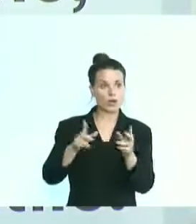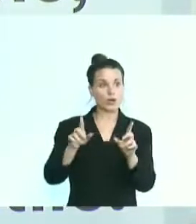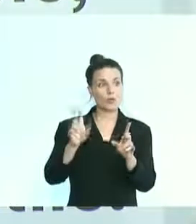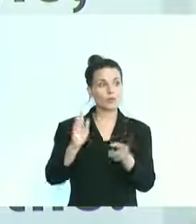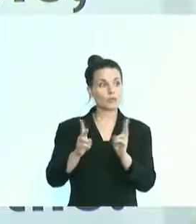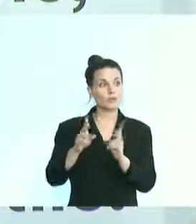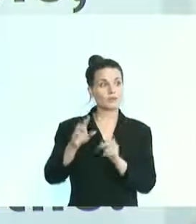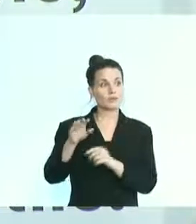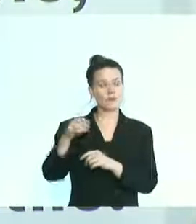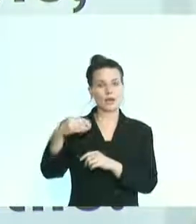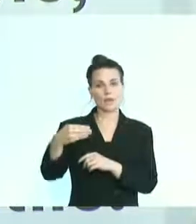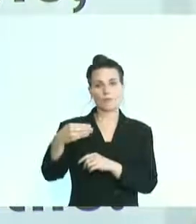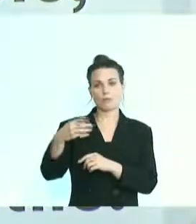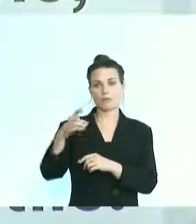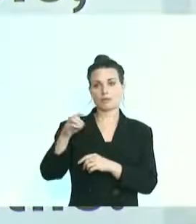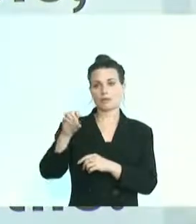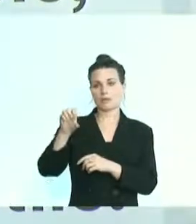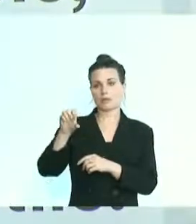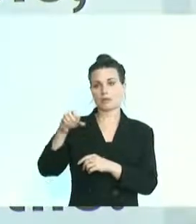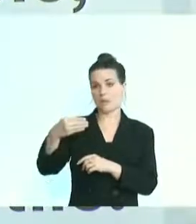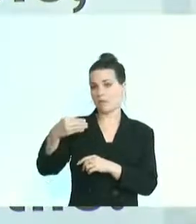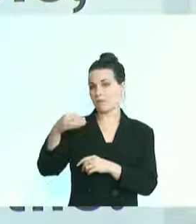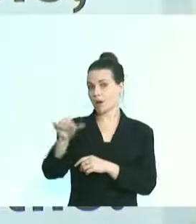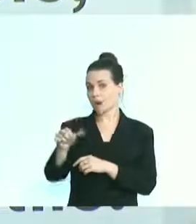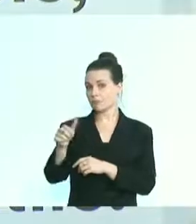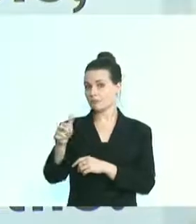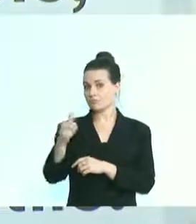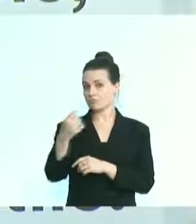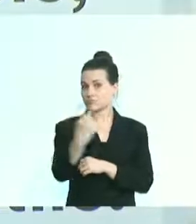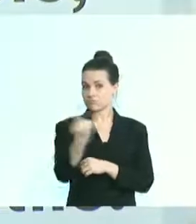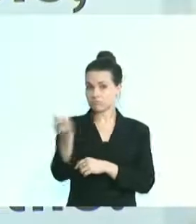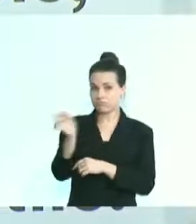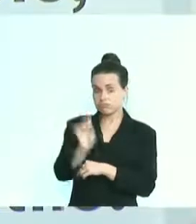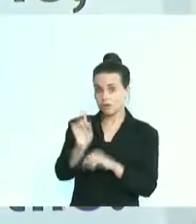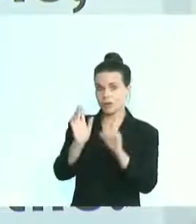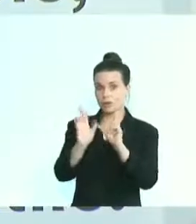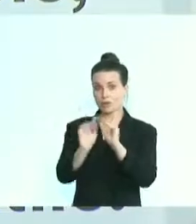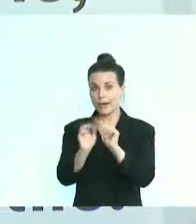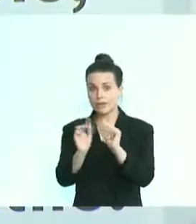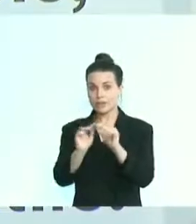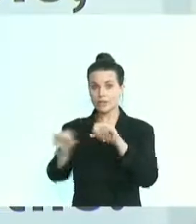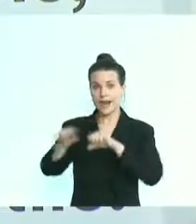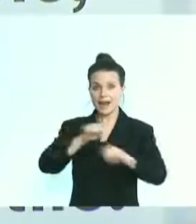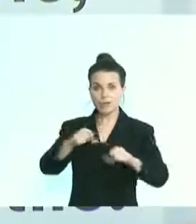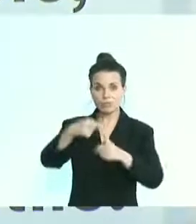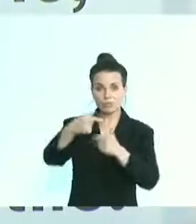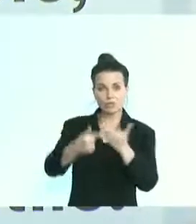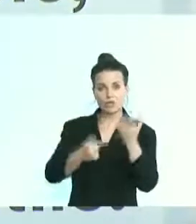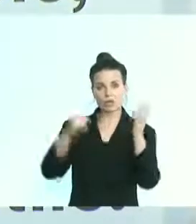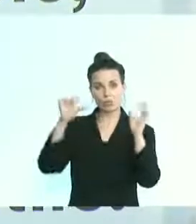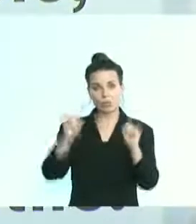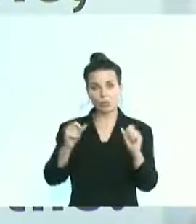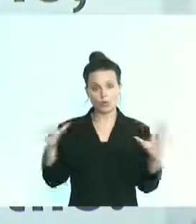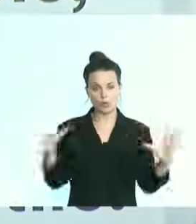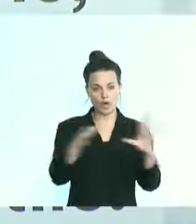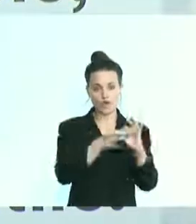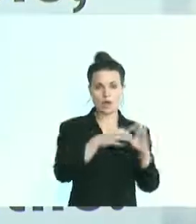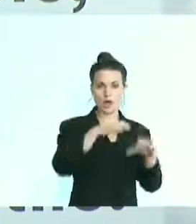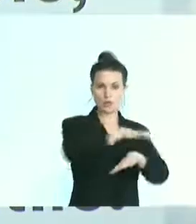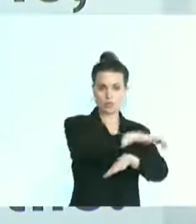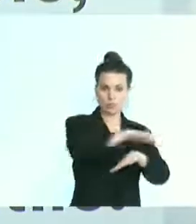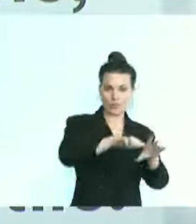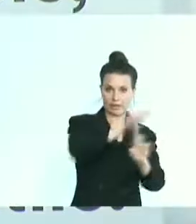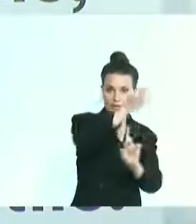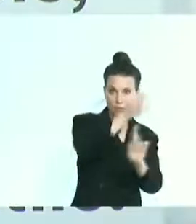repréciser très précisément les actions possibles, en discussion justement avec les préfets, avec les communautés